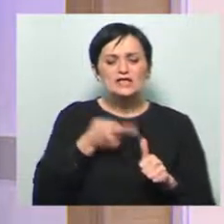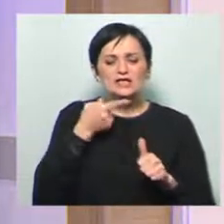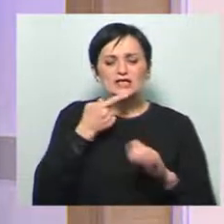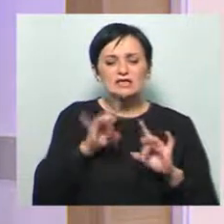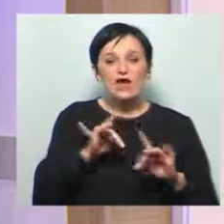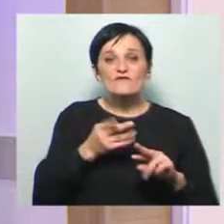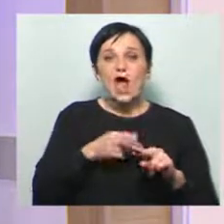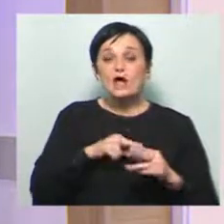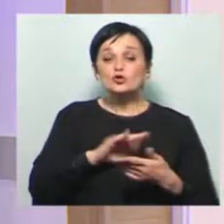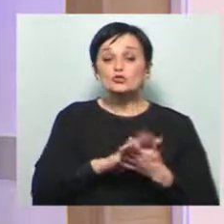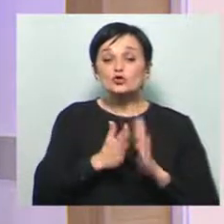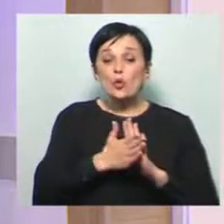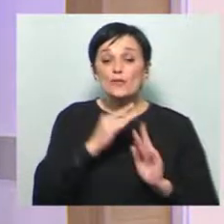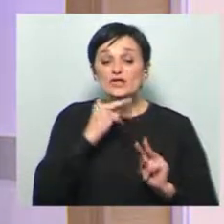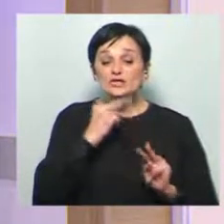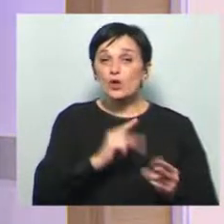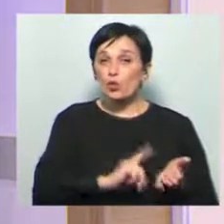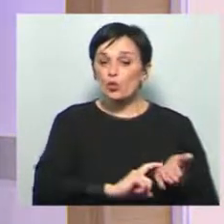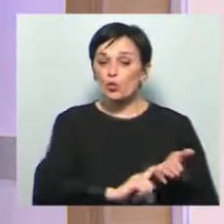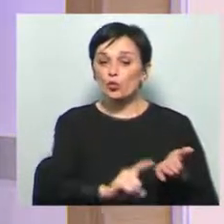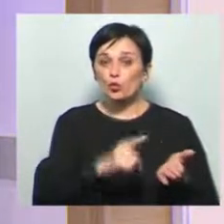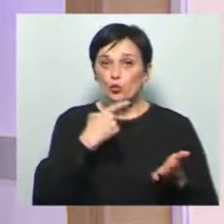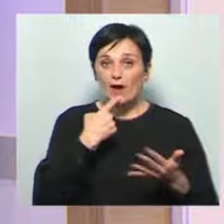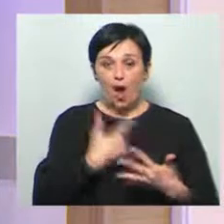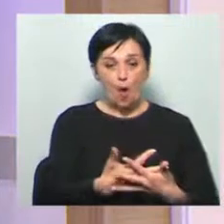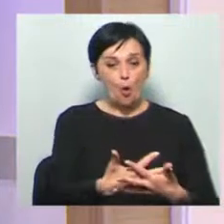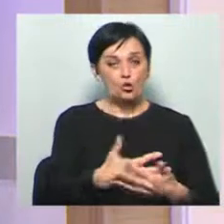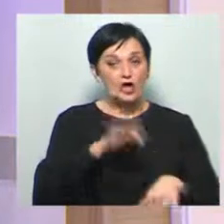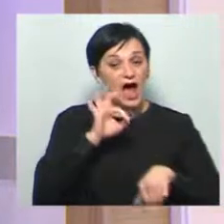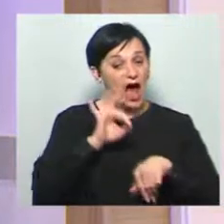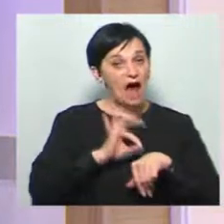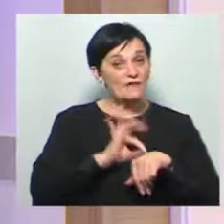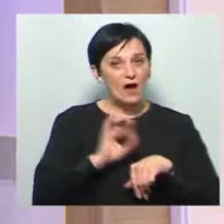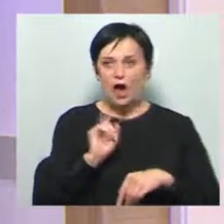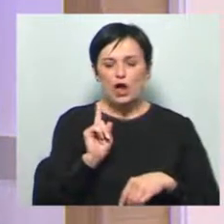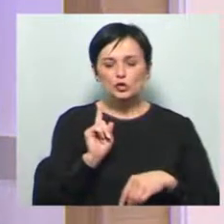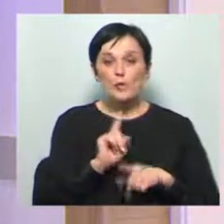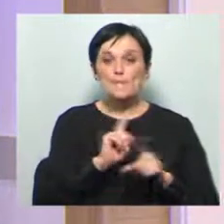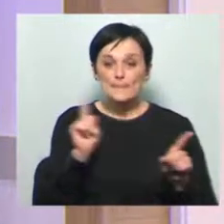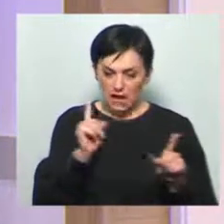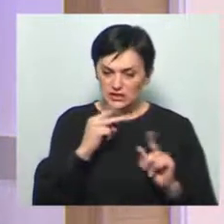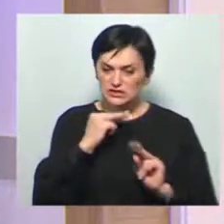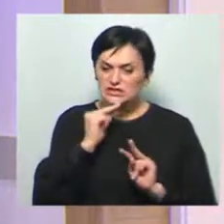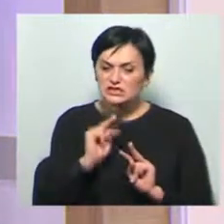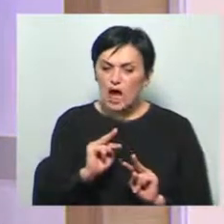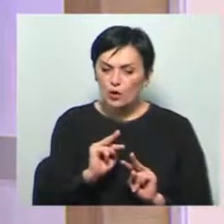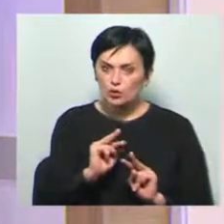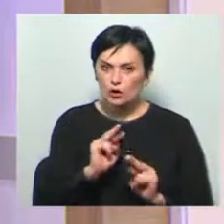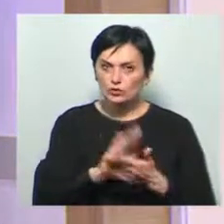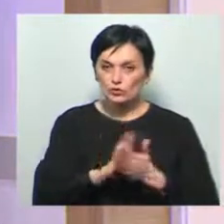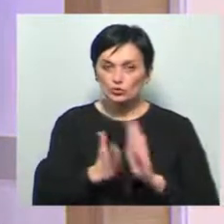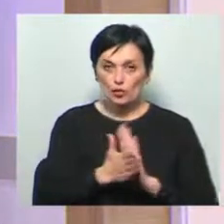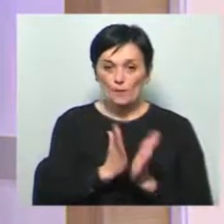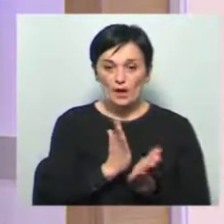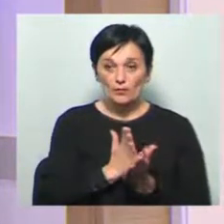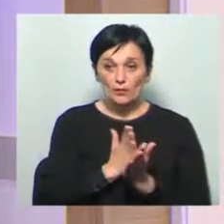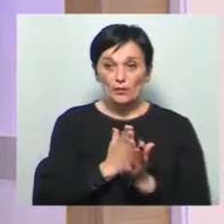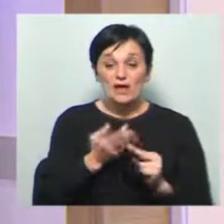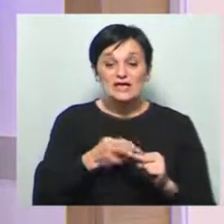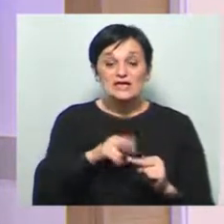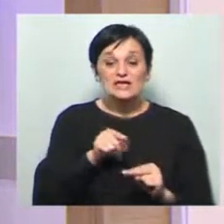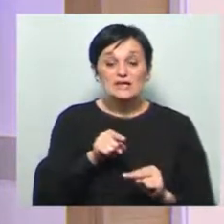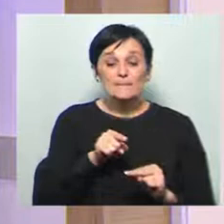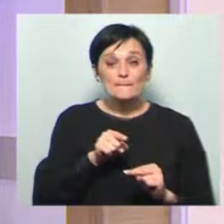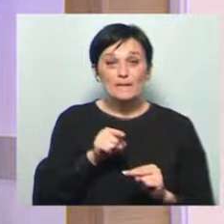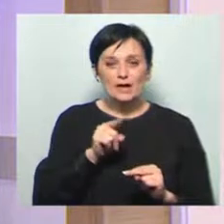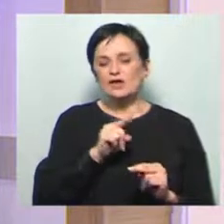ეს მდგომარეობა საყურადღებო. ხას უსვამთ, რომ ორსულობა ავადმყოფობა არ არის, მაგრამ არის ძალიან საყურადღებო მდგომარეობა. და იმ